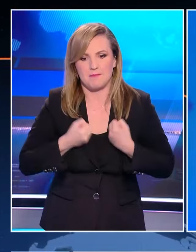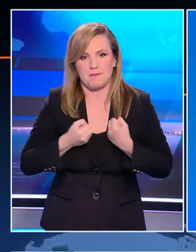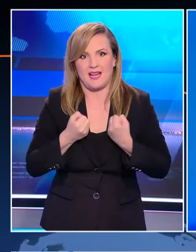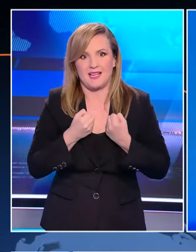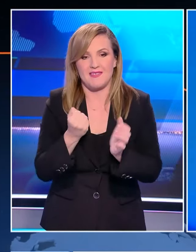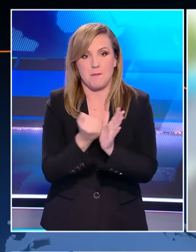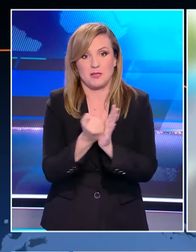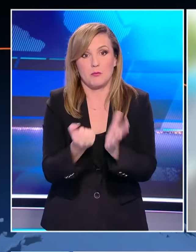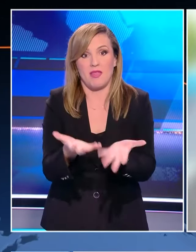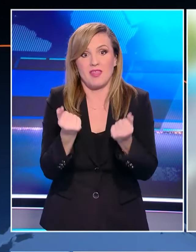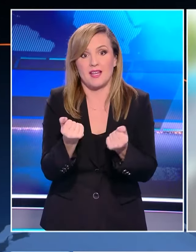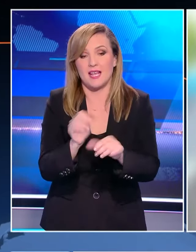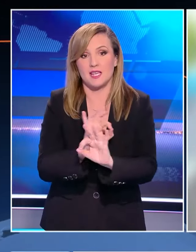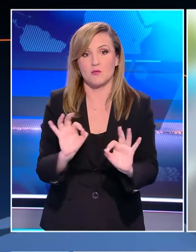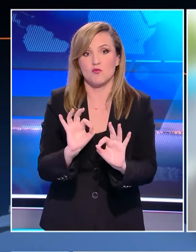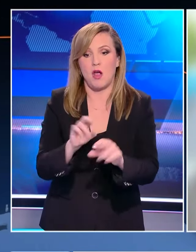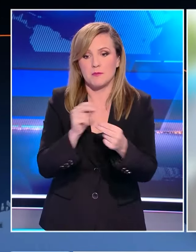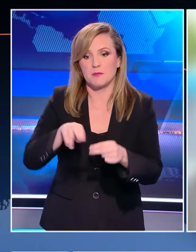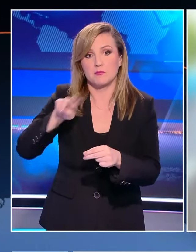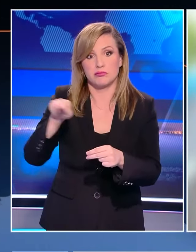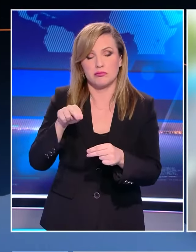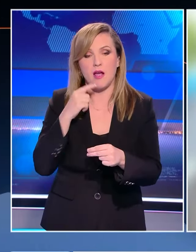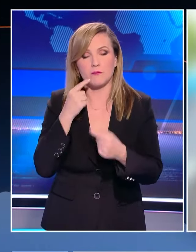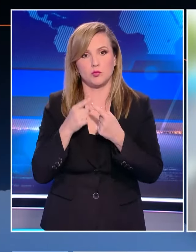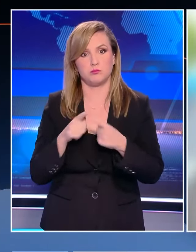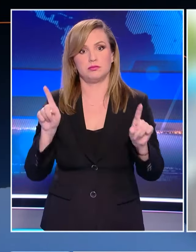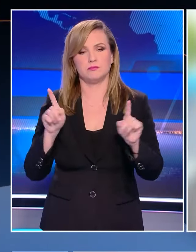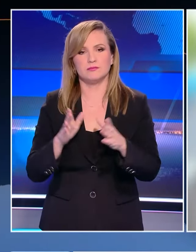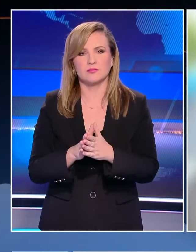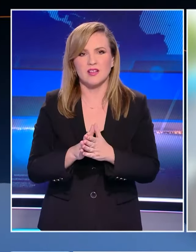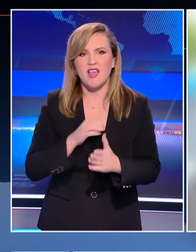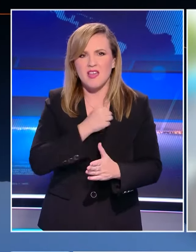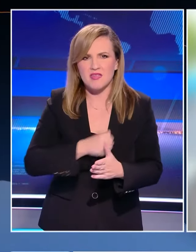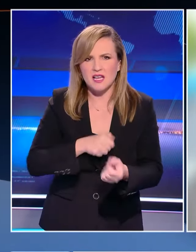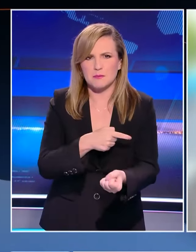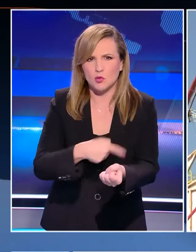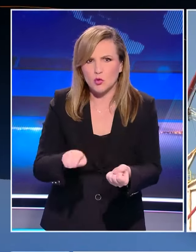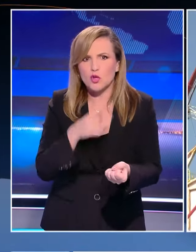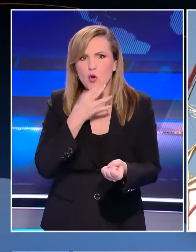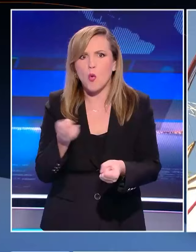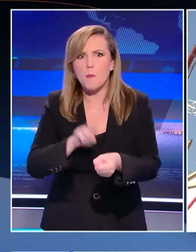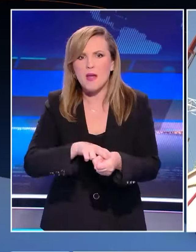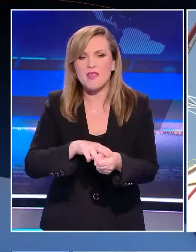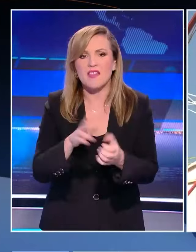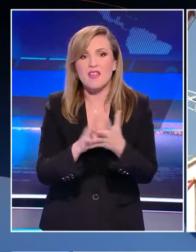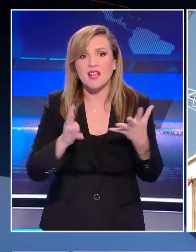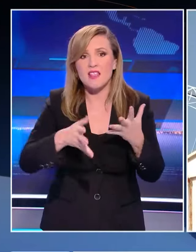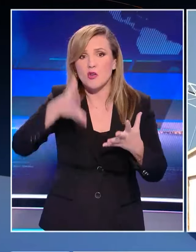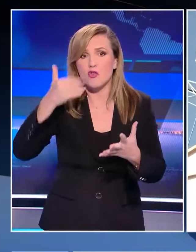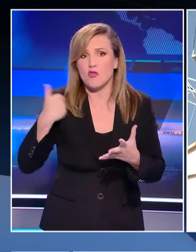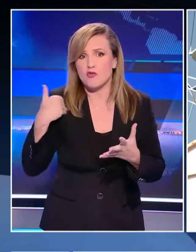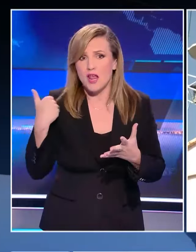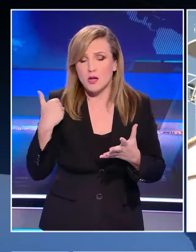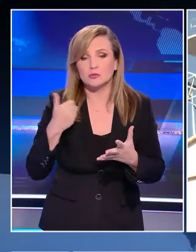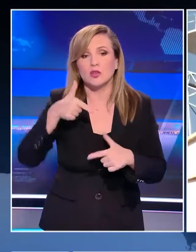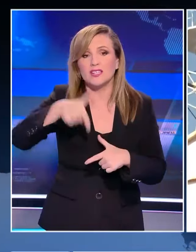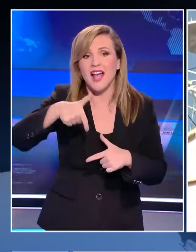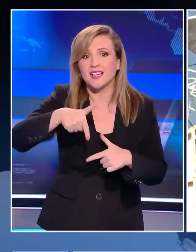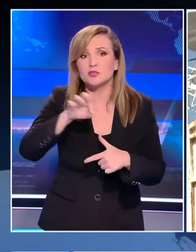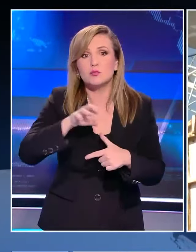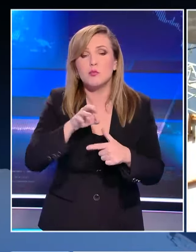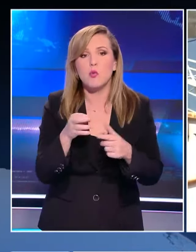πιστοποίηση. Αν υπό τη θλίψη και οργή για το θάνατο του μόλις 19 ετών Γιάννη στο Λούνα Πάρκ στο Πευκοχώρι